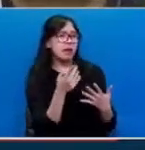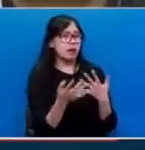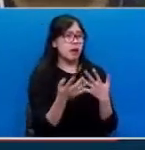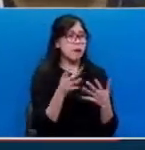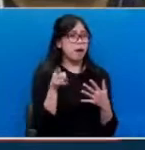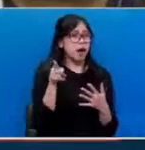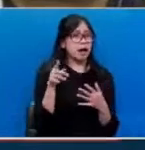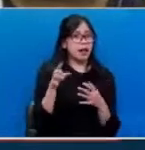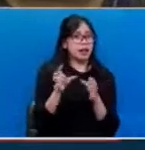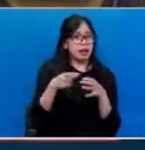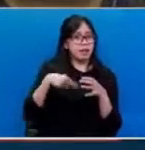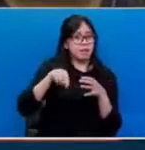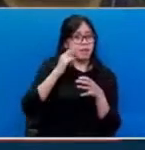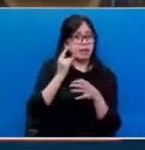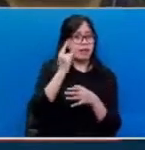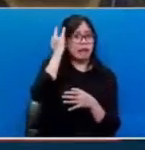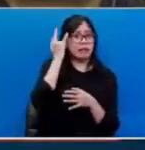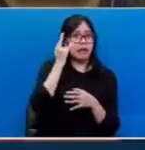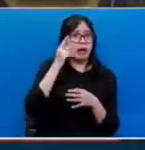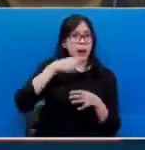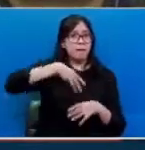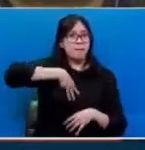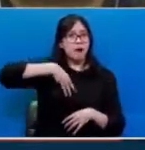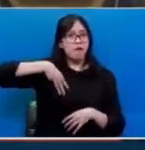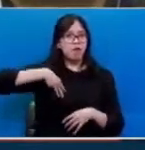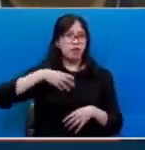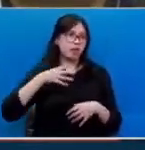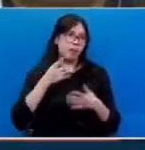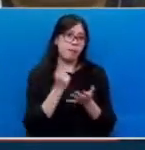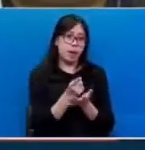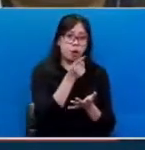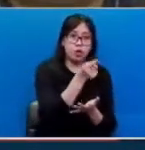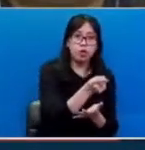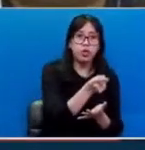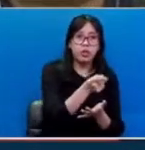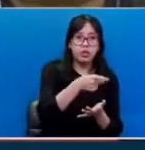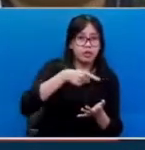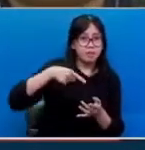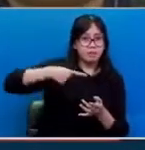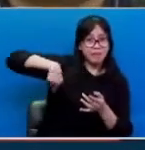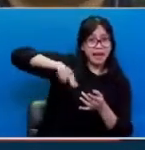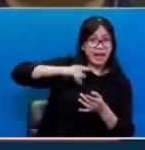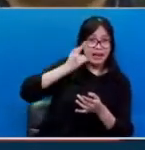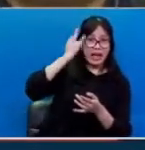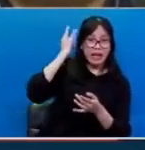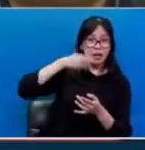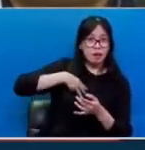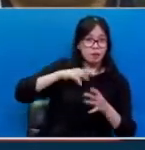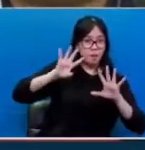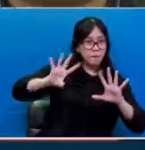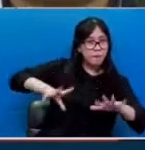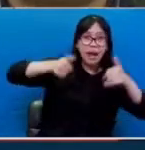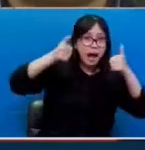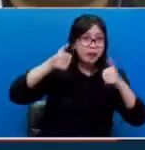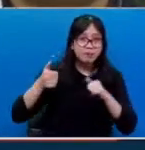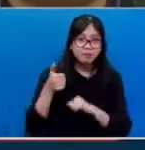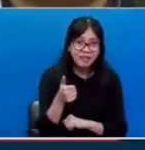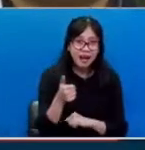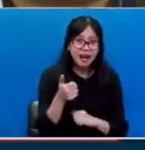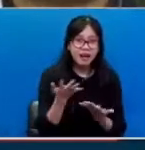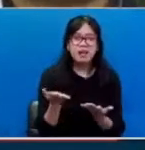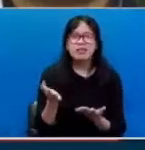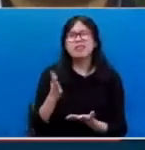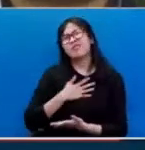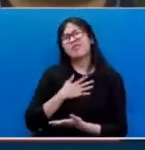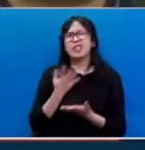gugatan tim Ganjar Mahfud tidak di MK Iya kalau penjelasan ini memang saya agak ragu Ya tapi kan Ini hanya